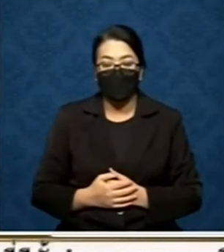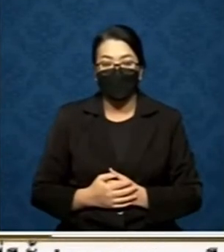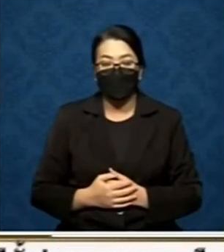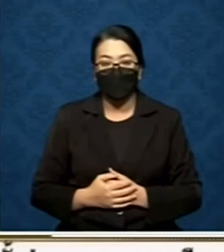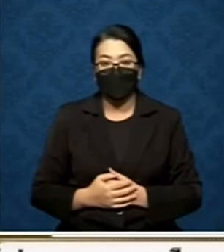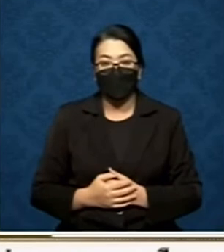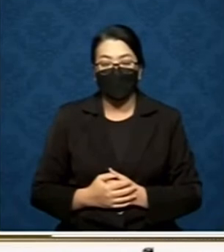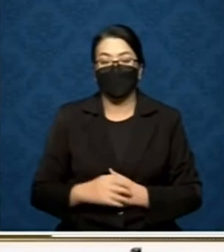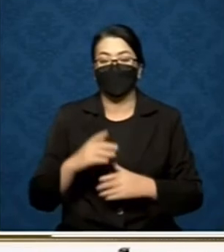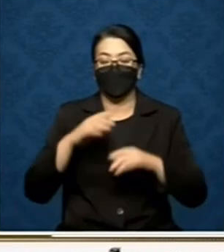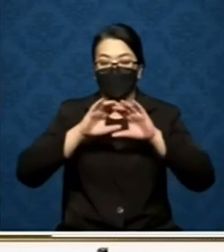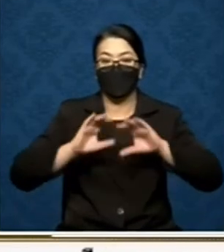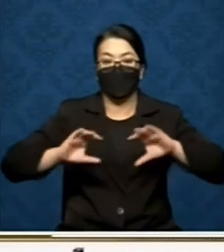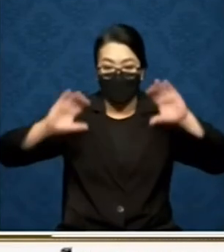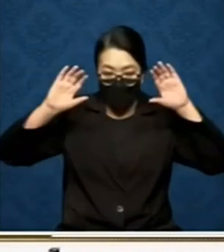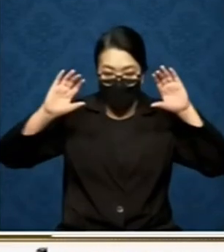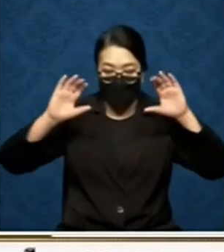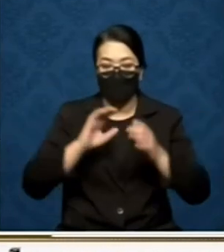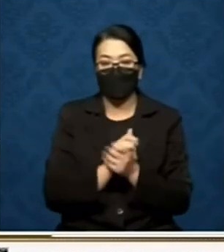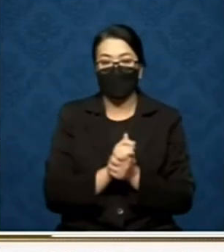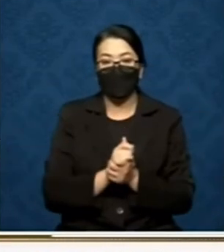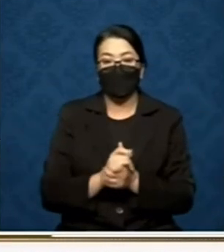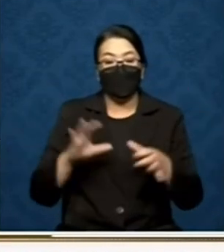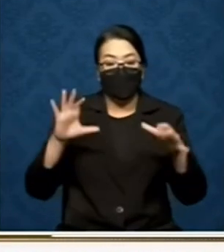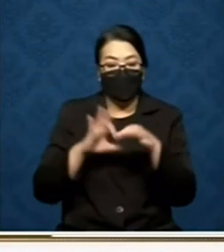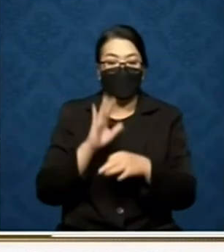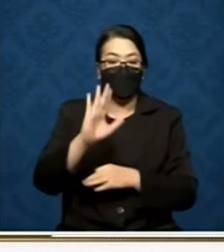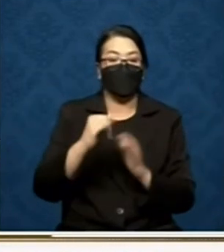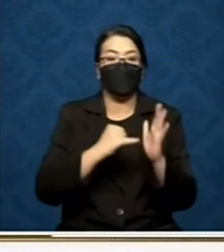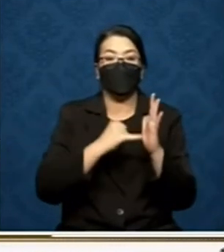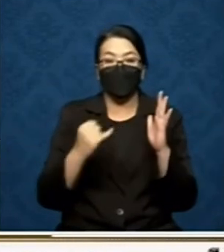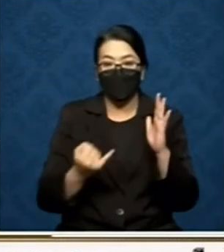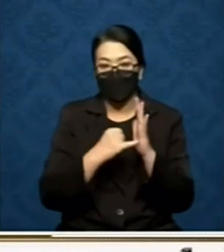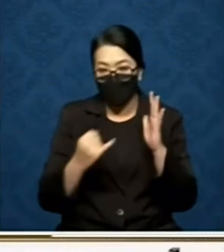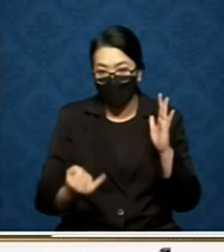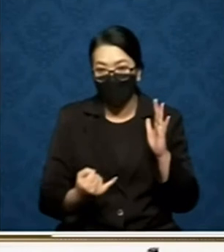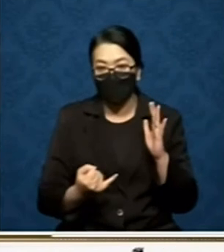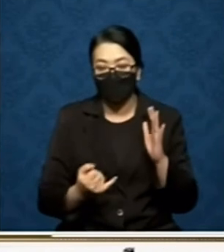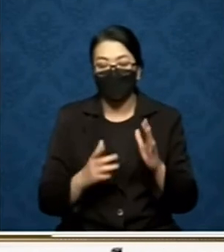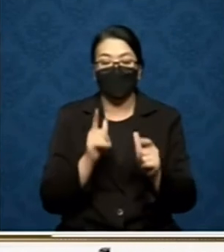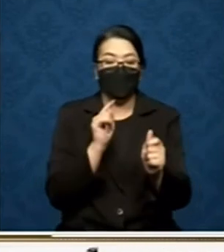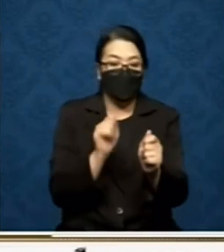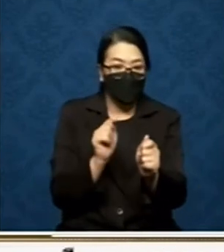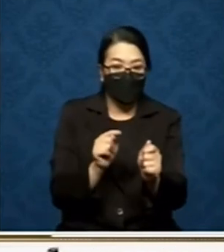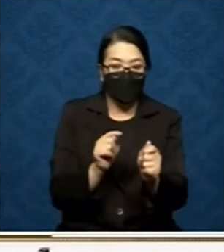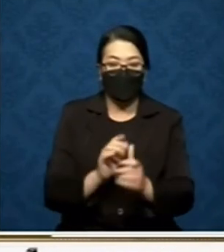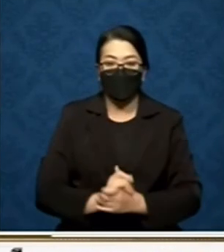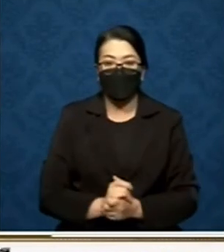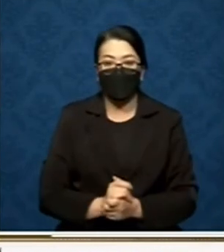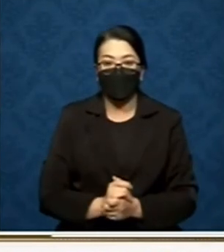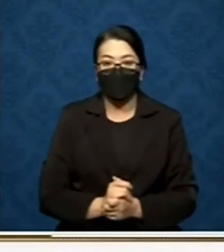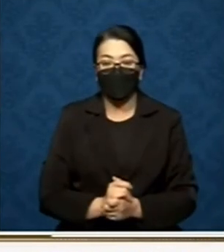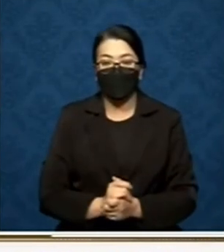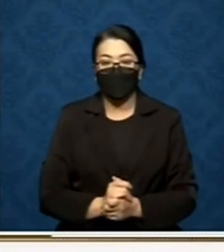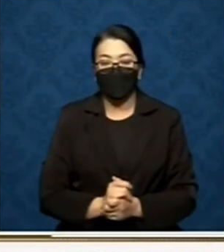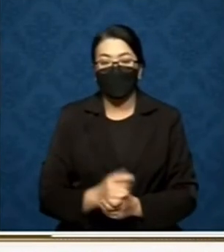ของราชการส่วนภูมิภาคก็คือส่วนของจังหวัดนะครับแล้วก็อำเภอในส่วนต่อไป